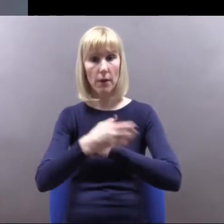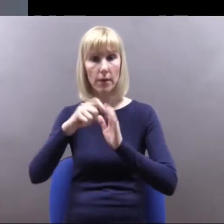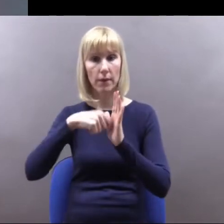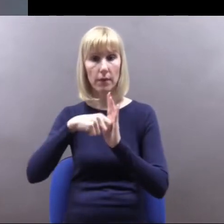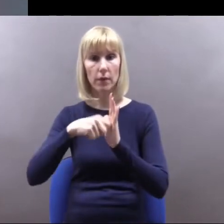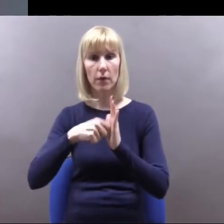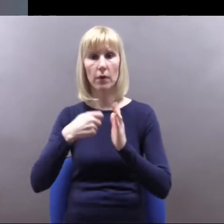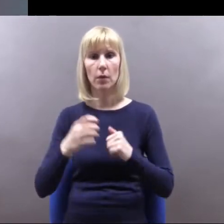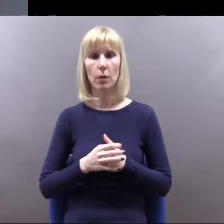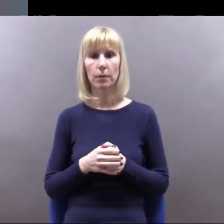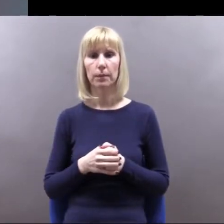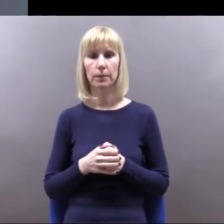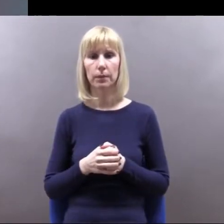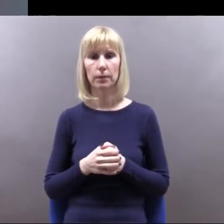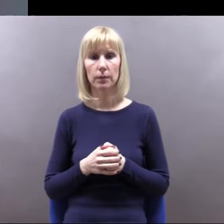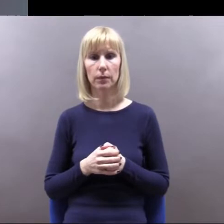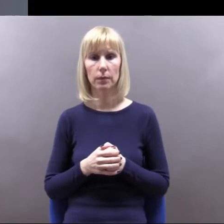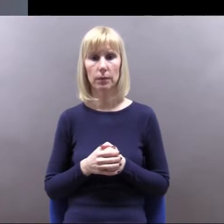podstawie filmów, które